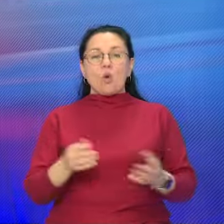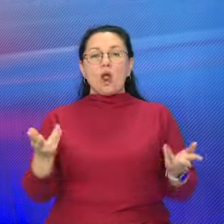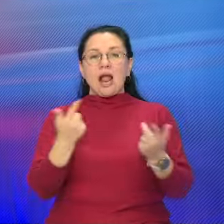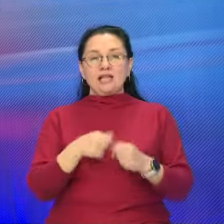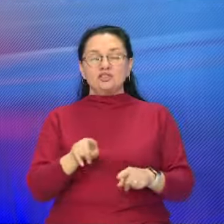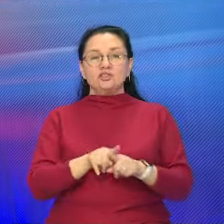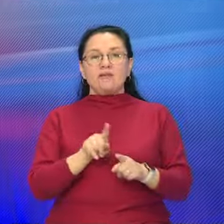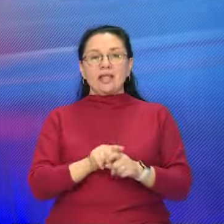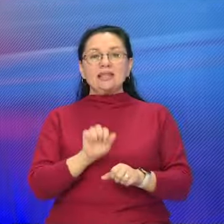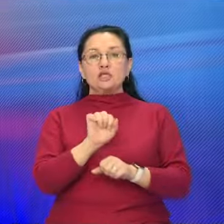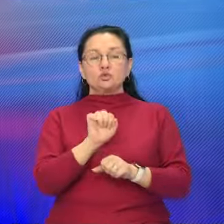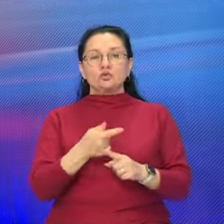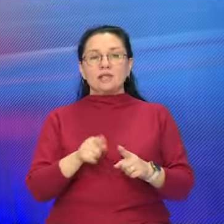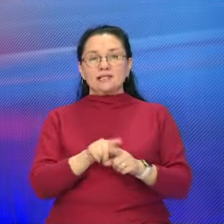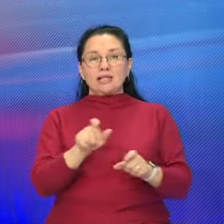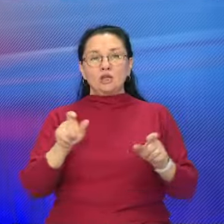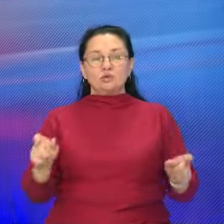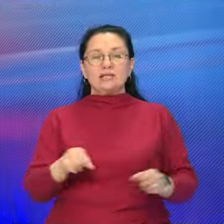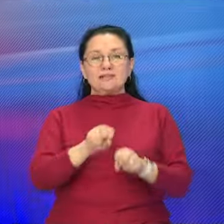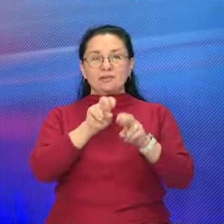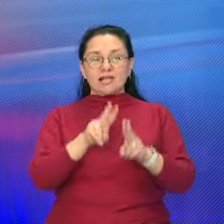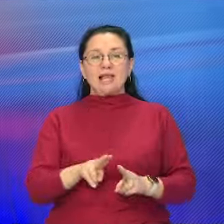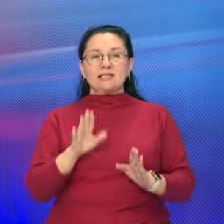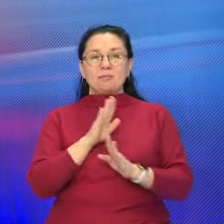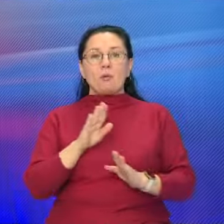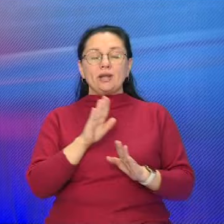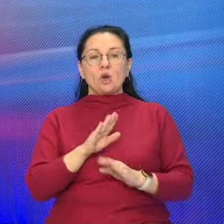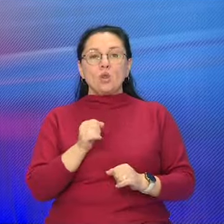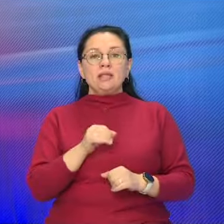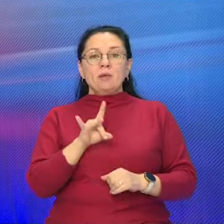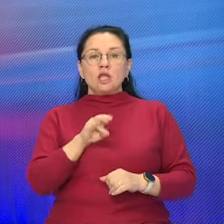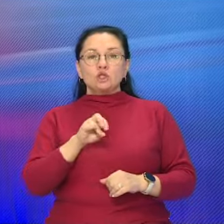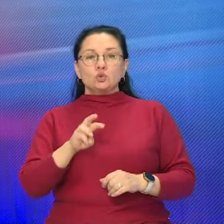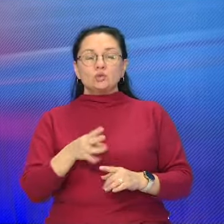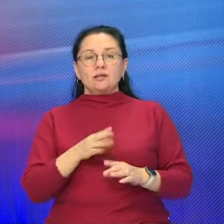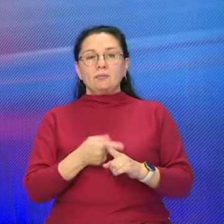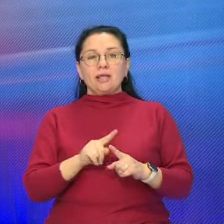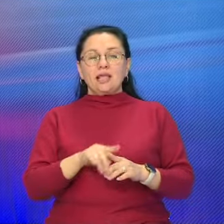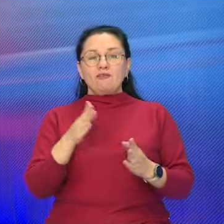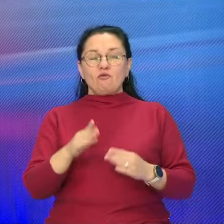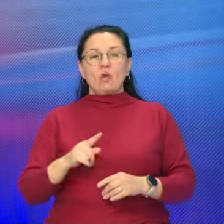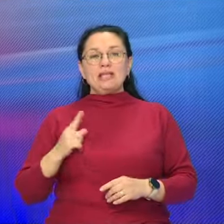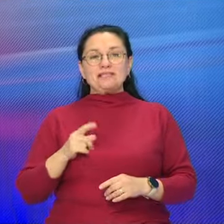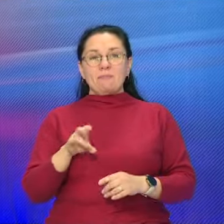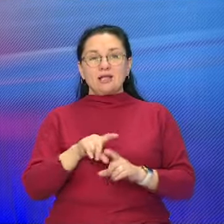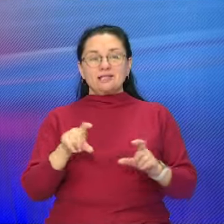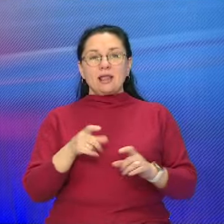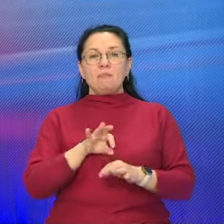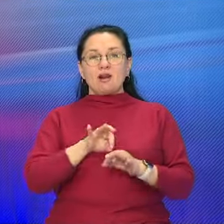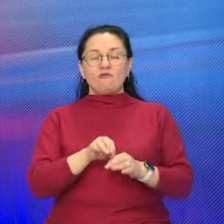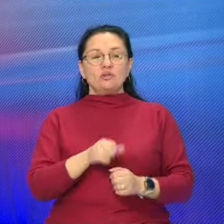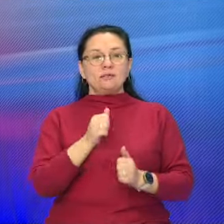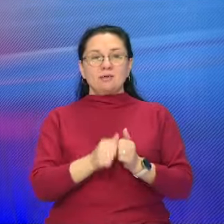сумления громадян, специалисты областного комитета природных ресурсов и аховы навокольного осяроддя и его инспекции у районах проводят